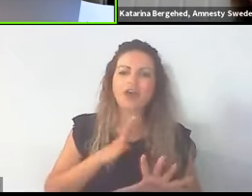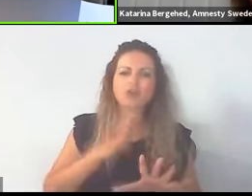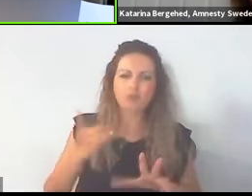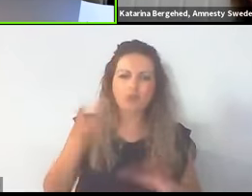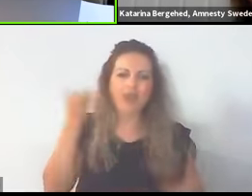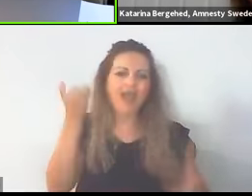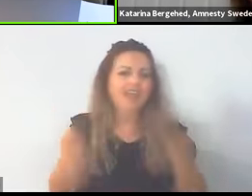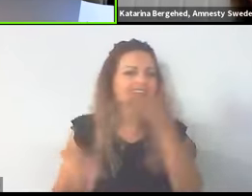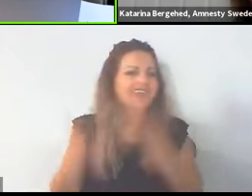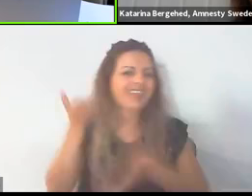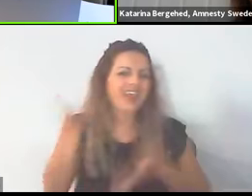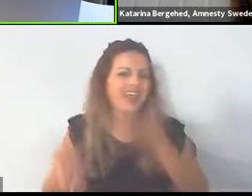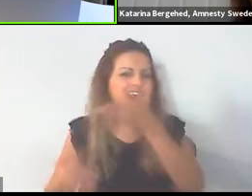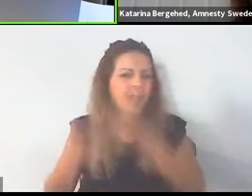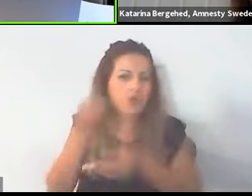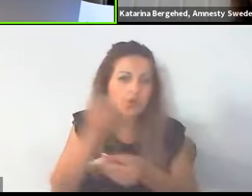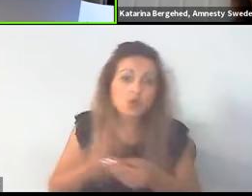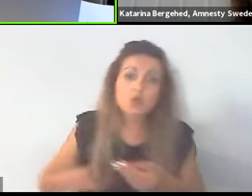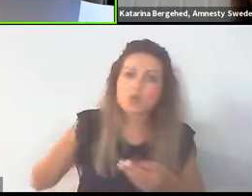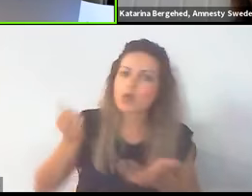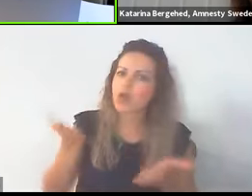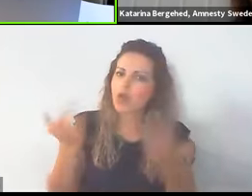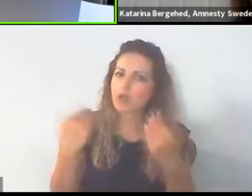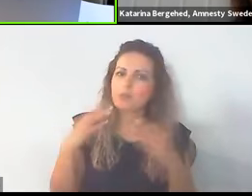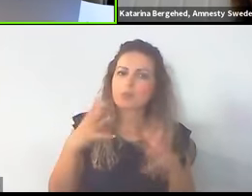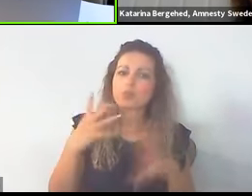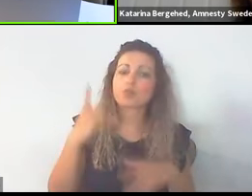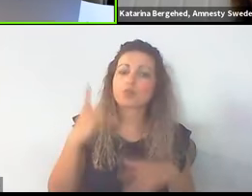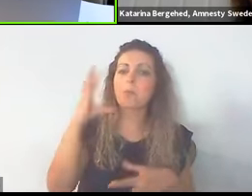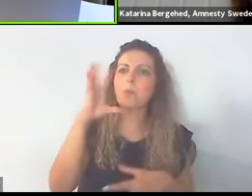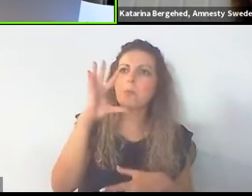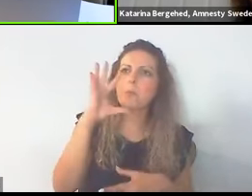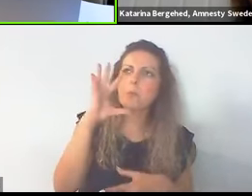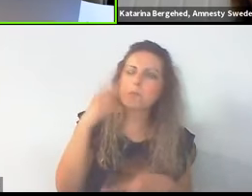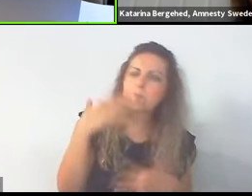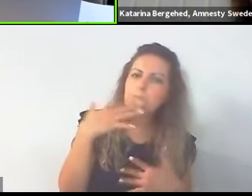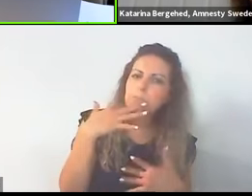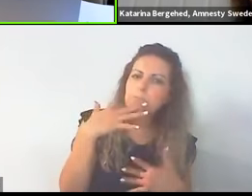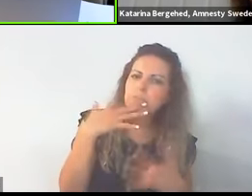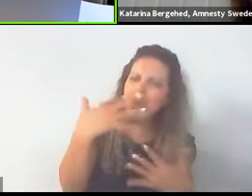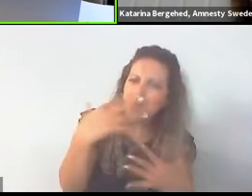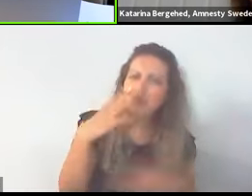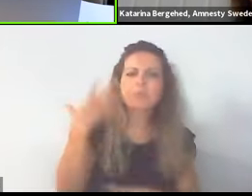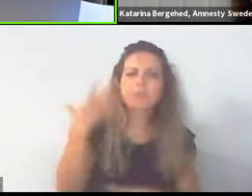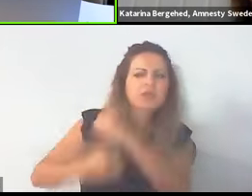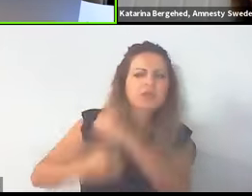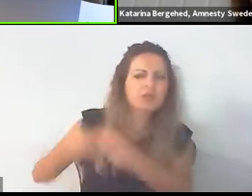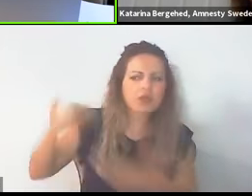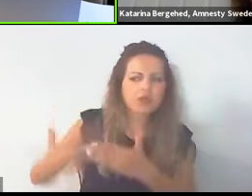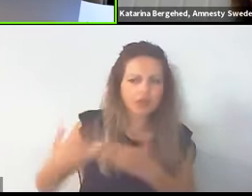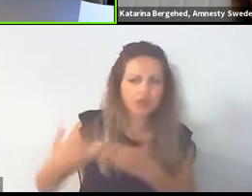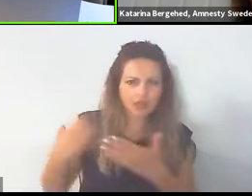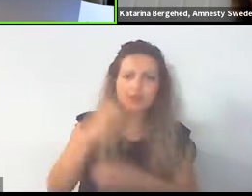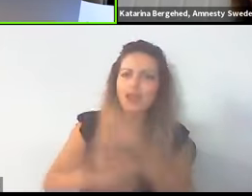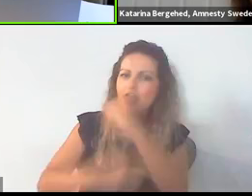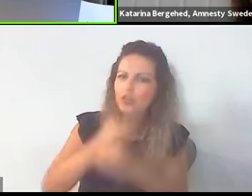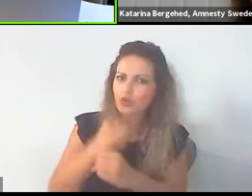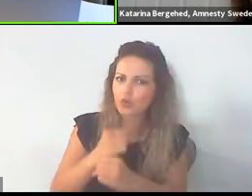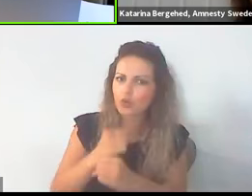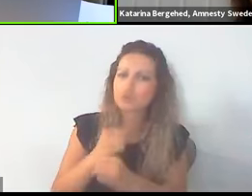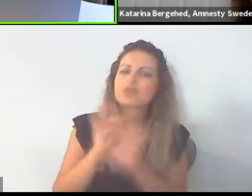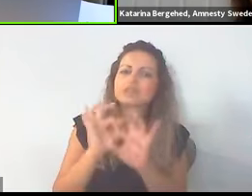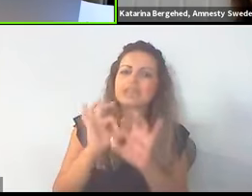βιασμό. Κάθε χρόνο στη Σουηδία τα τελευταία 5-10 χρόνια υπάρχει μια σημαντική αύξηση των γυναικών που καταγγέλουν